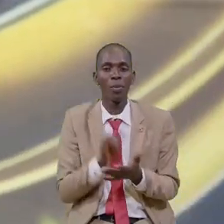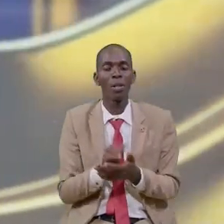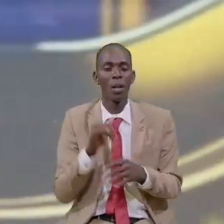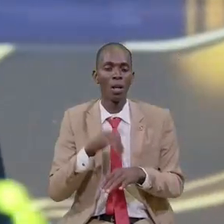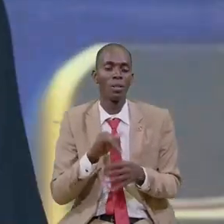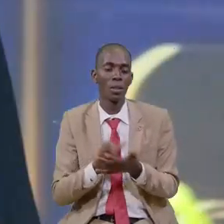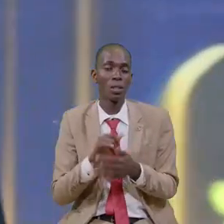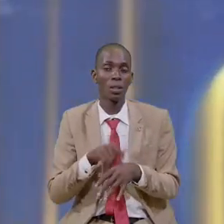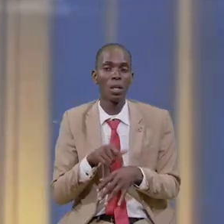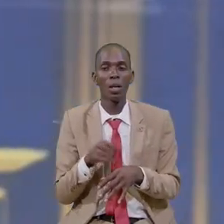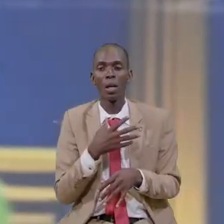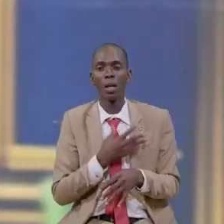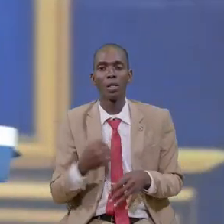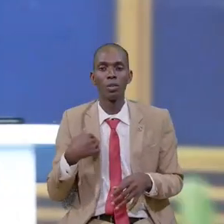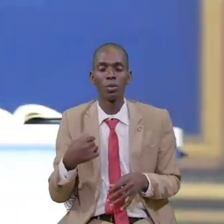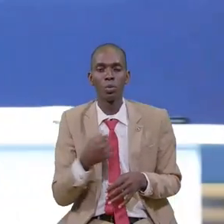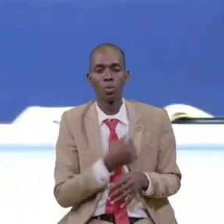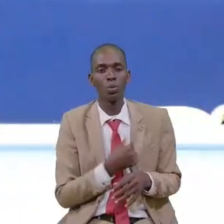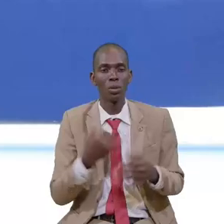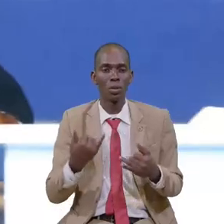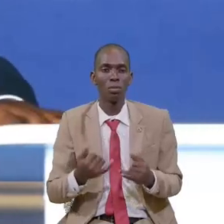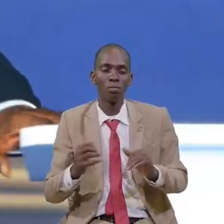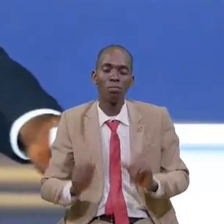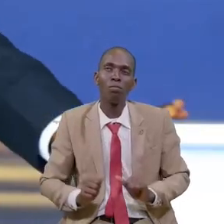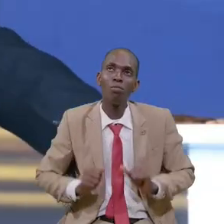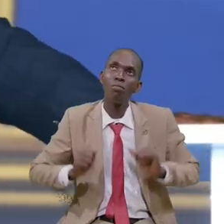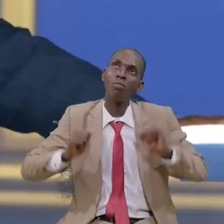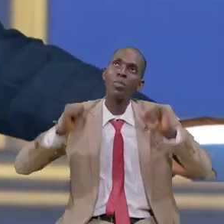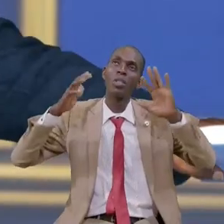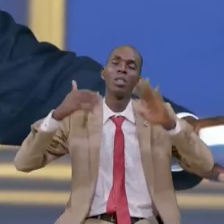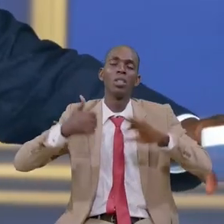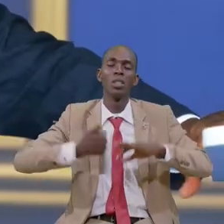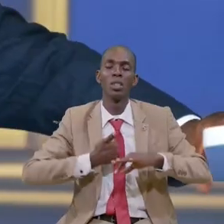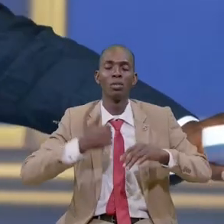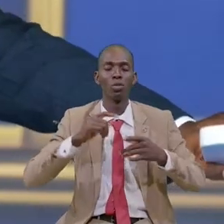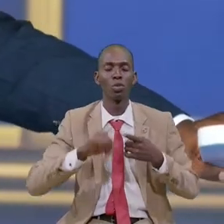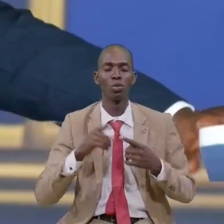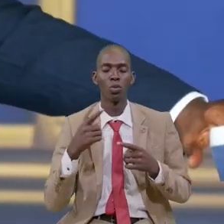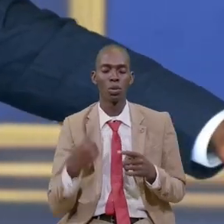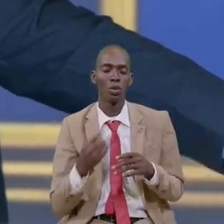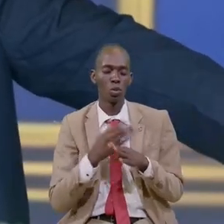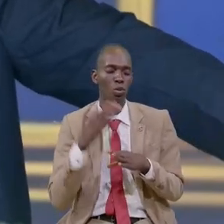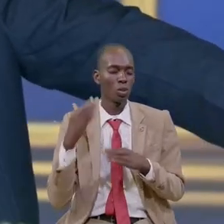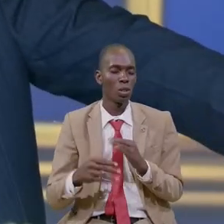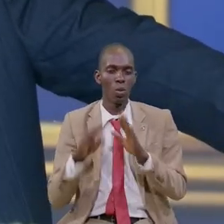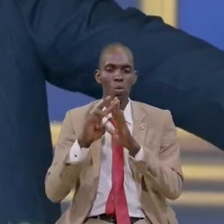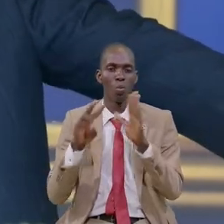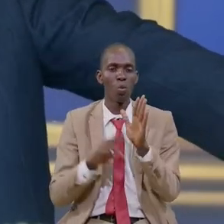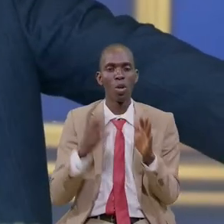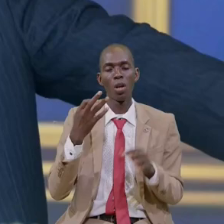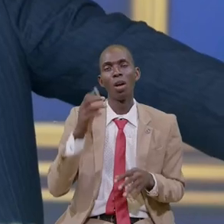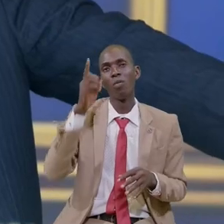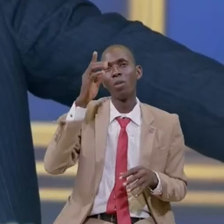période, et nous sommes soumis à la volonté totale de Dieu. Parce qu'il dit, mes pensées ne sont pas vos pensées. Tel que vous pensez à